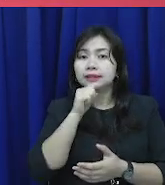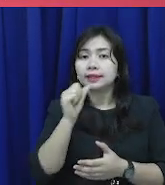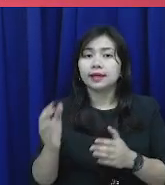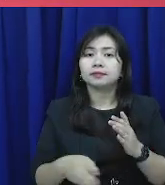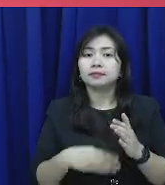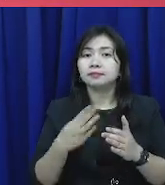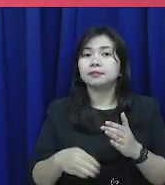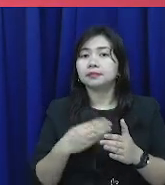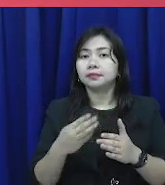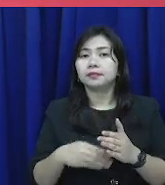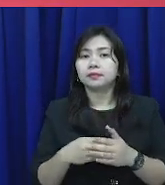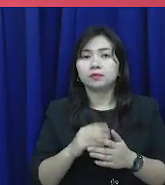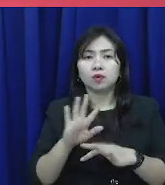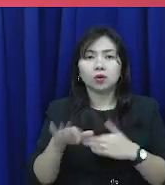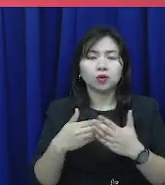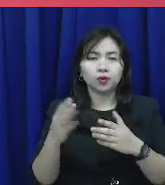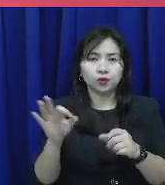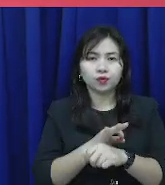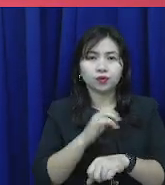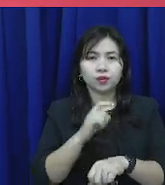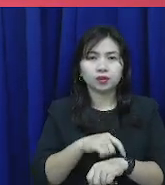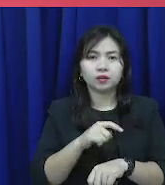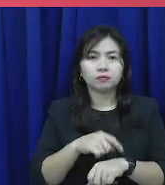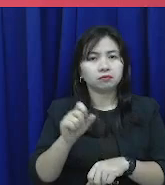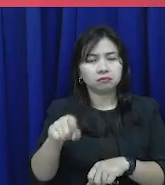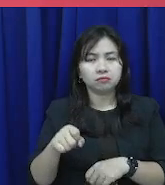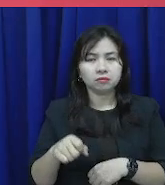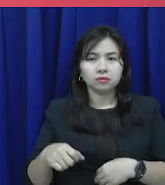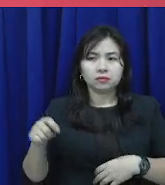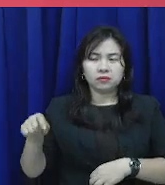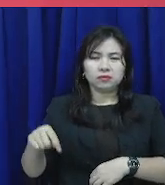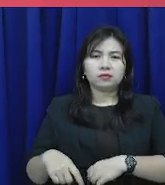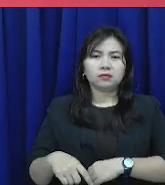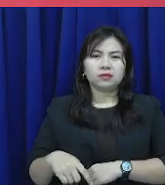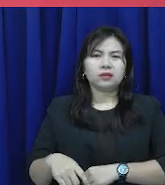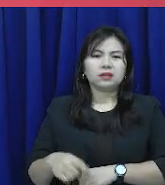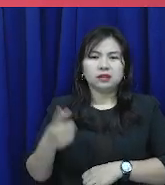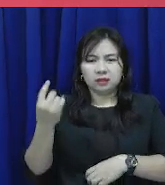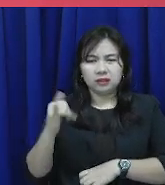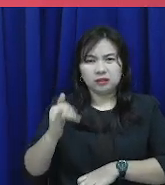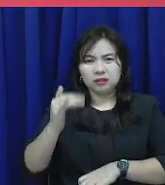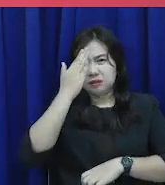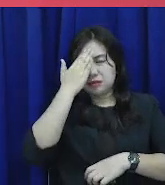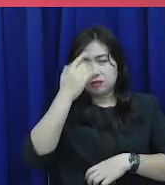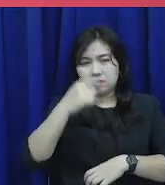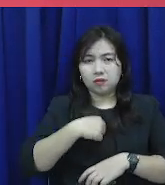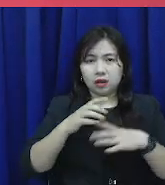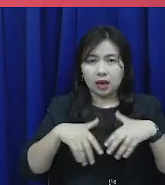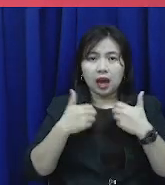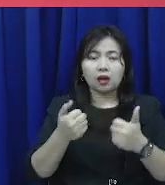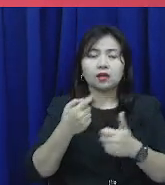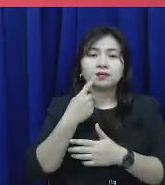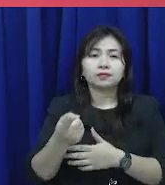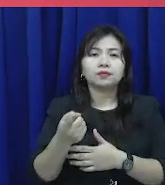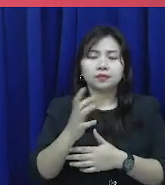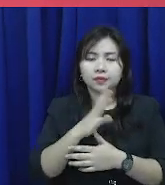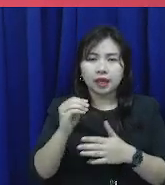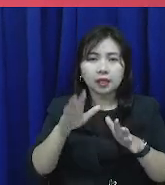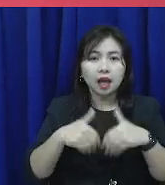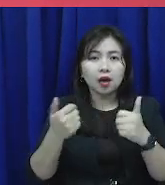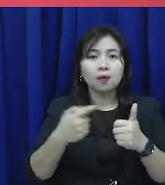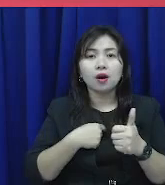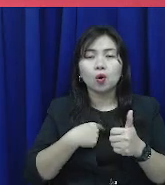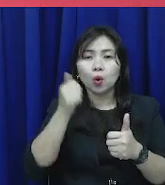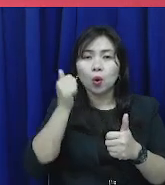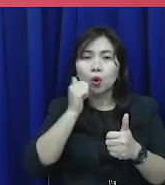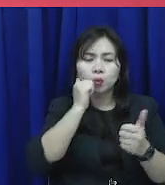yan e the fulltime stop may mga kasamahan akong fulltime stop ngay dit sa loob ng studio they know how I'm saying this to them kung paano ko lagi silang